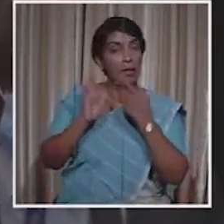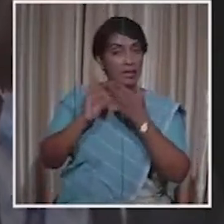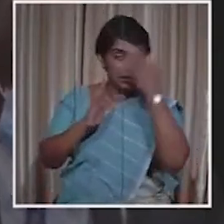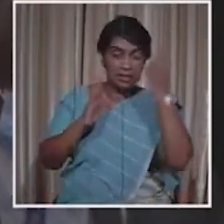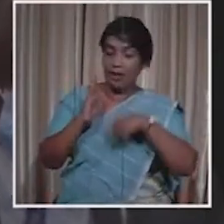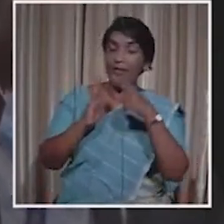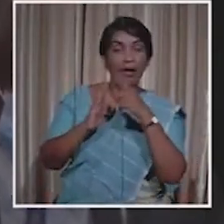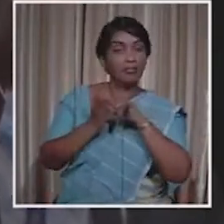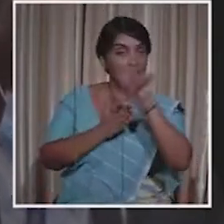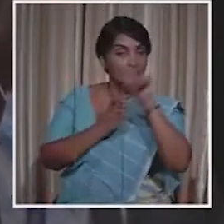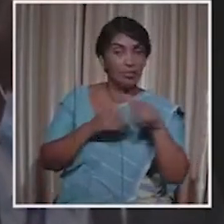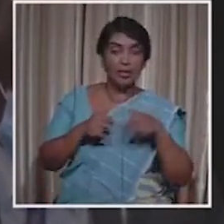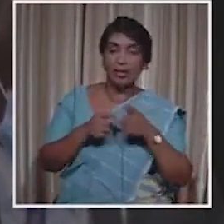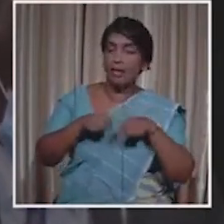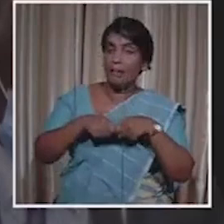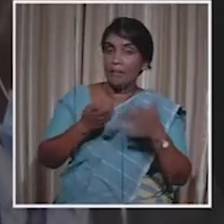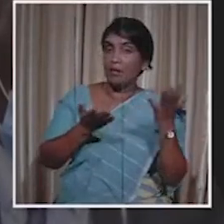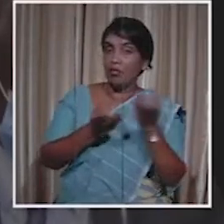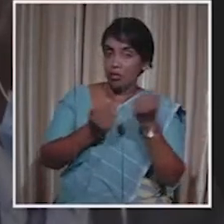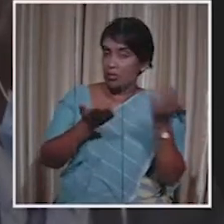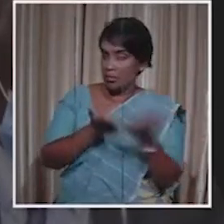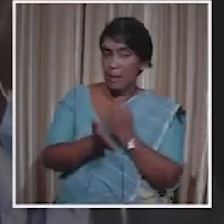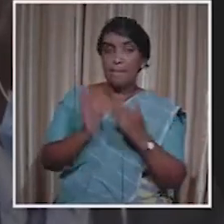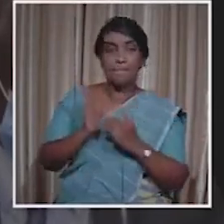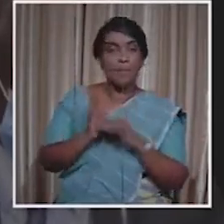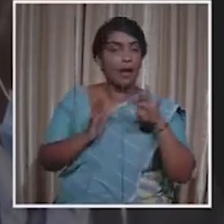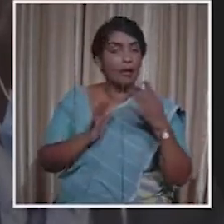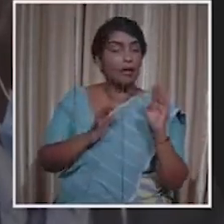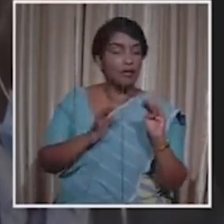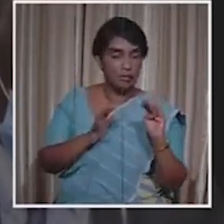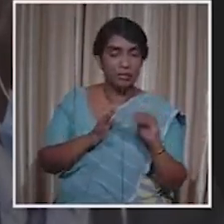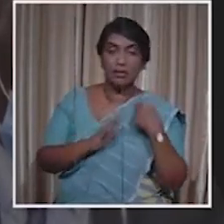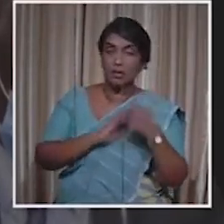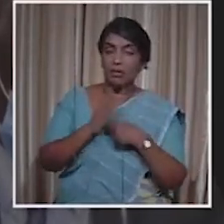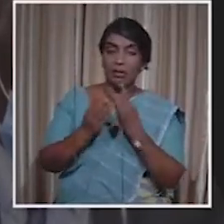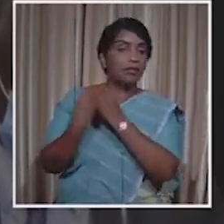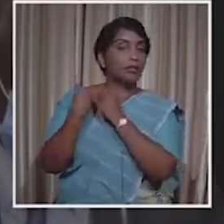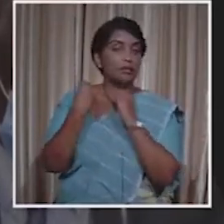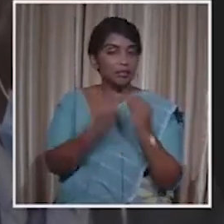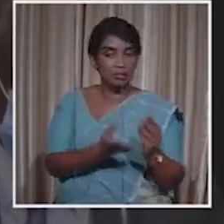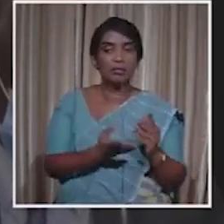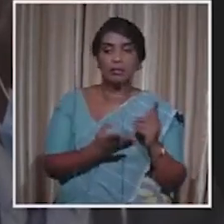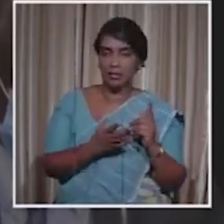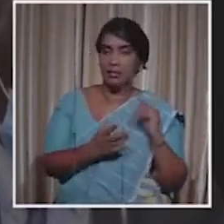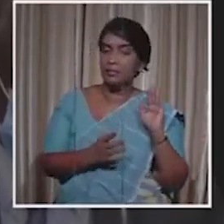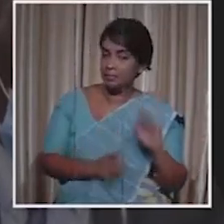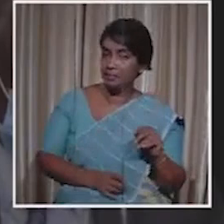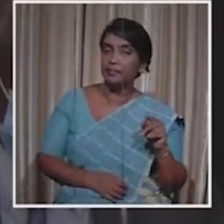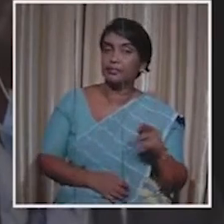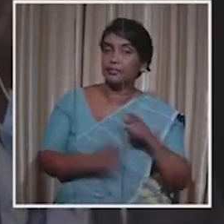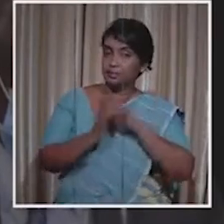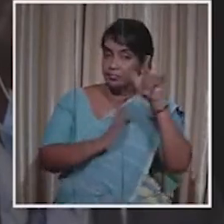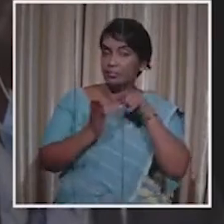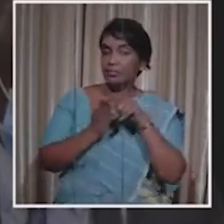பணத்தை 440 மில்லியன் ரூபாக்களை இலங்கைக்கு மானியமாக வழங்கி அந்த விமான நிலையத்தை புனரமைத்து